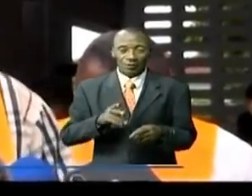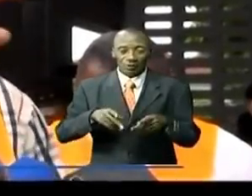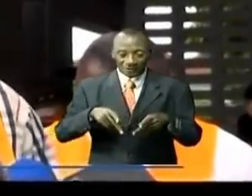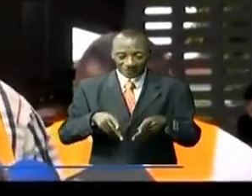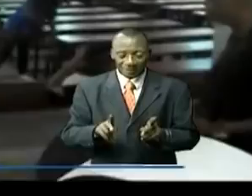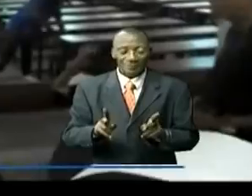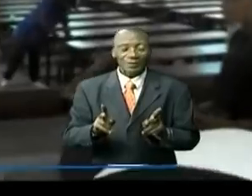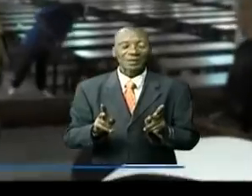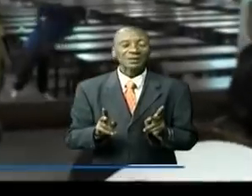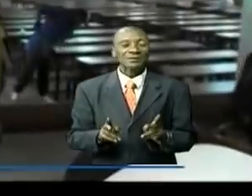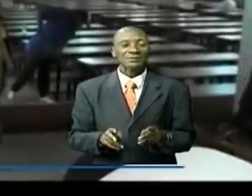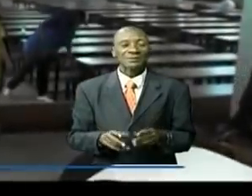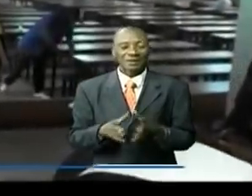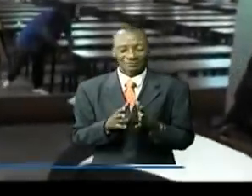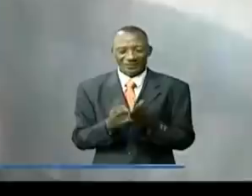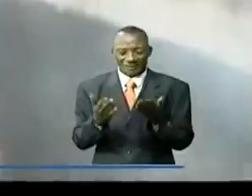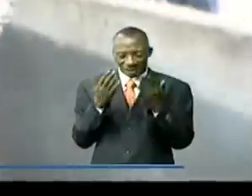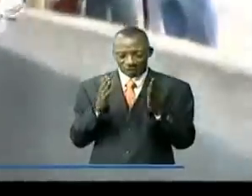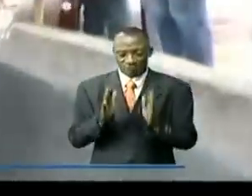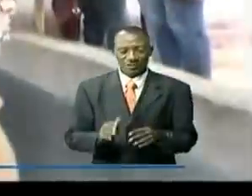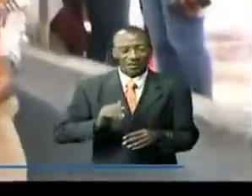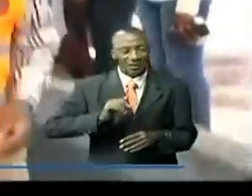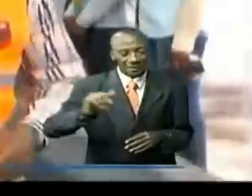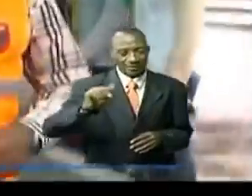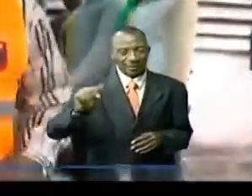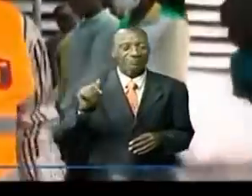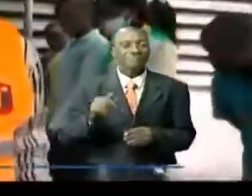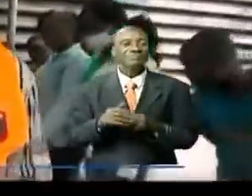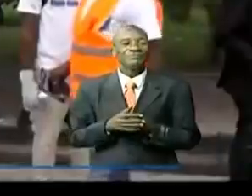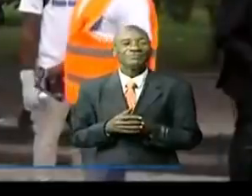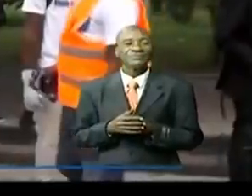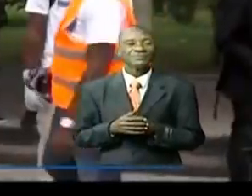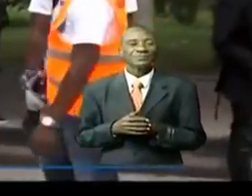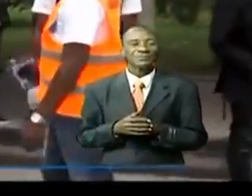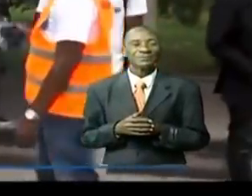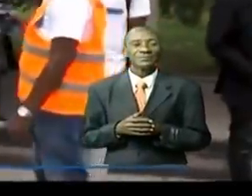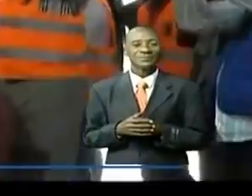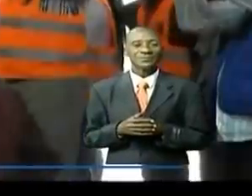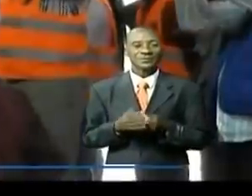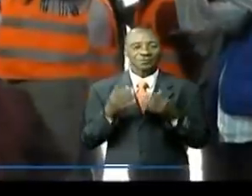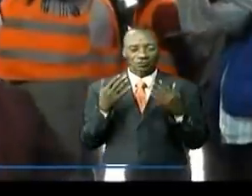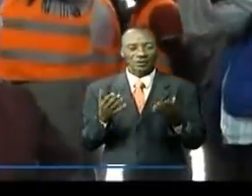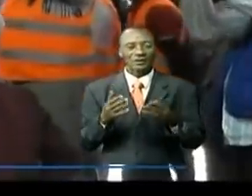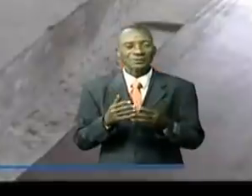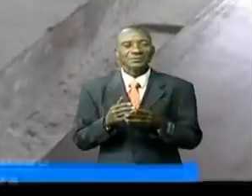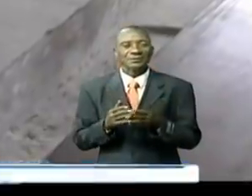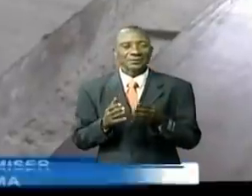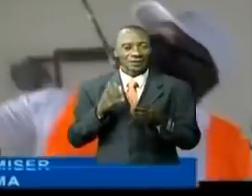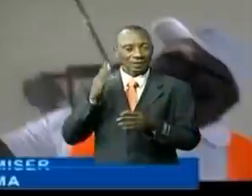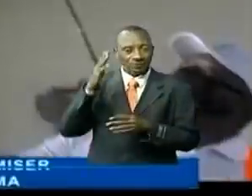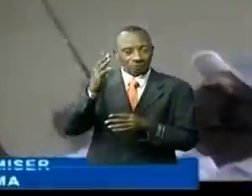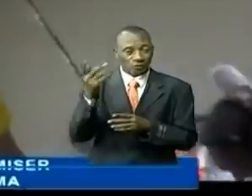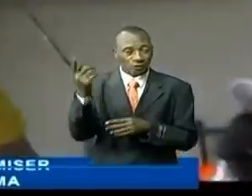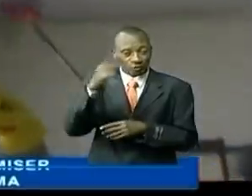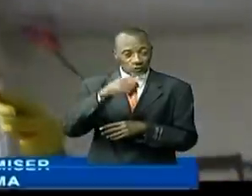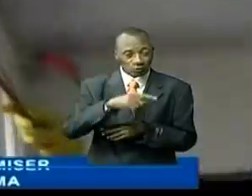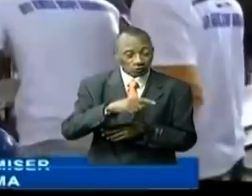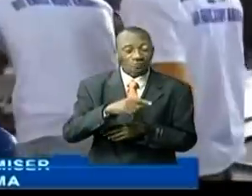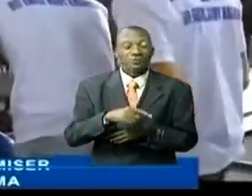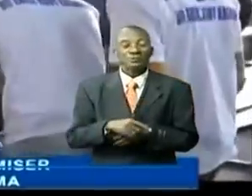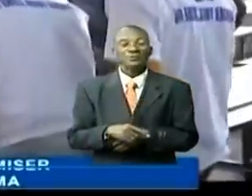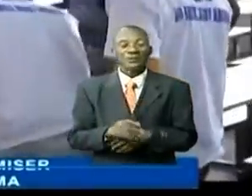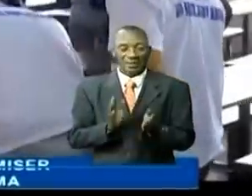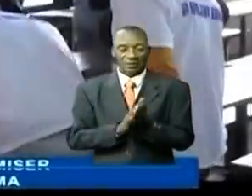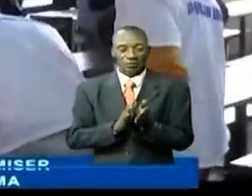les étudiants eux-mêmes. L'ISC pourra revêtir sa plus belle robe d'antan dans les prochains jours après ses travaux d'assainissement qui